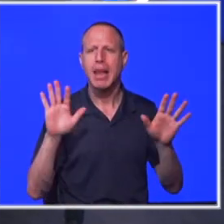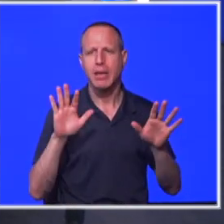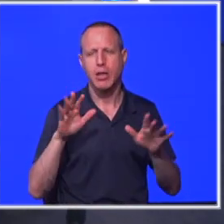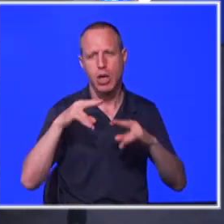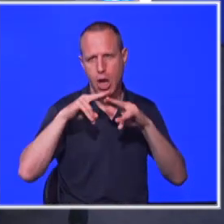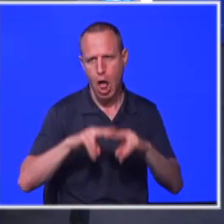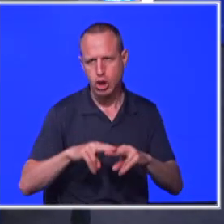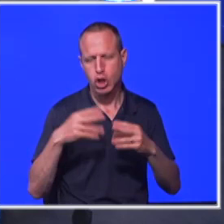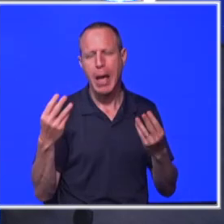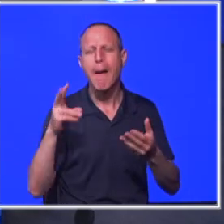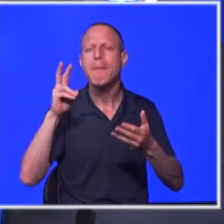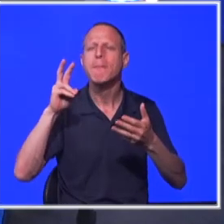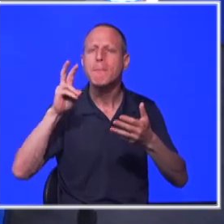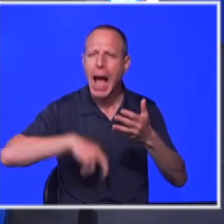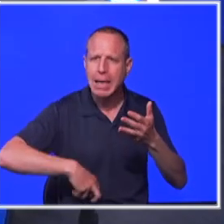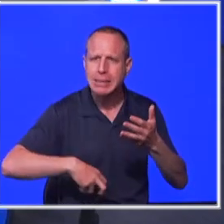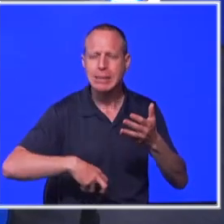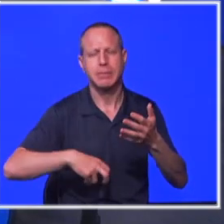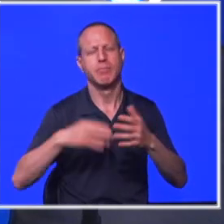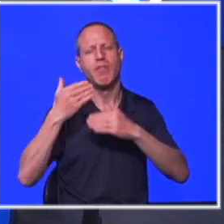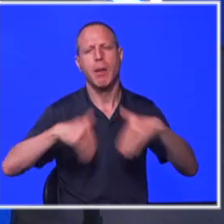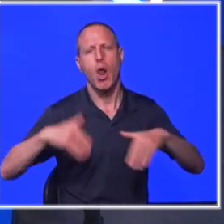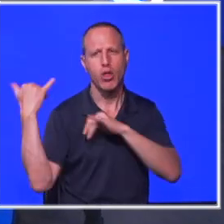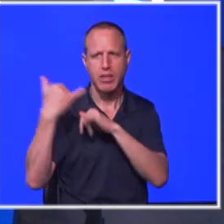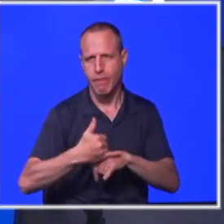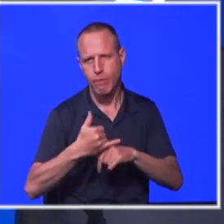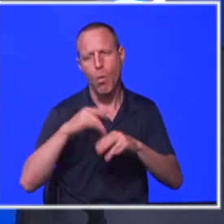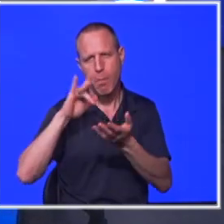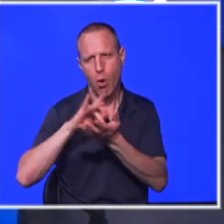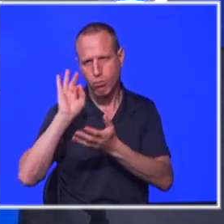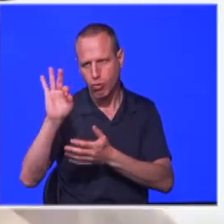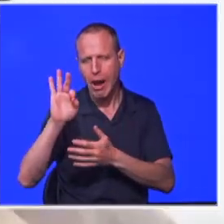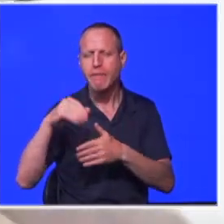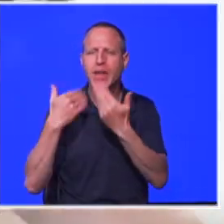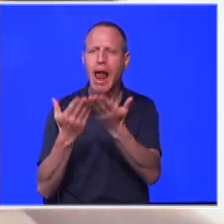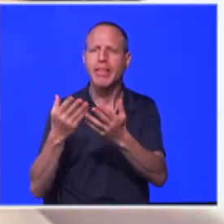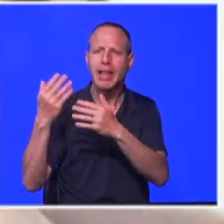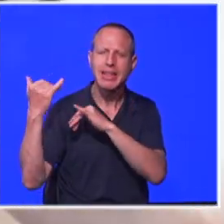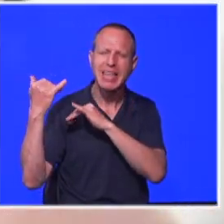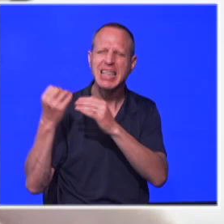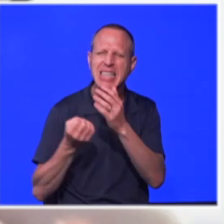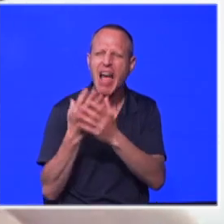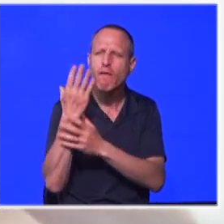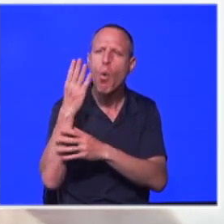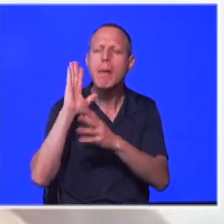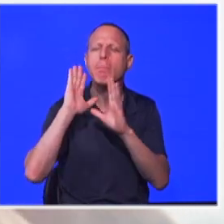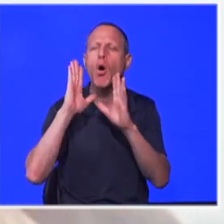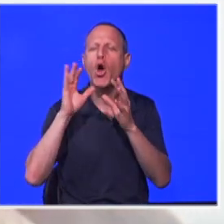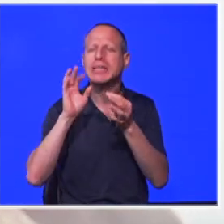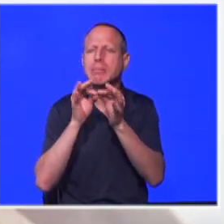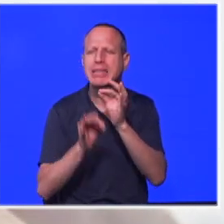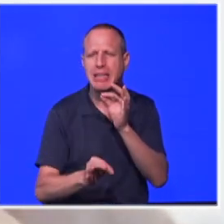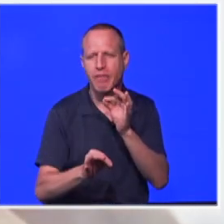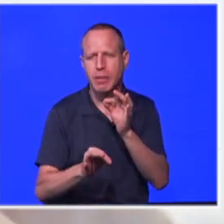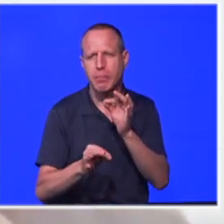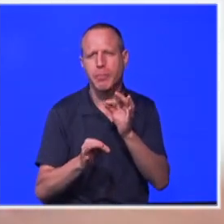את המכסים ואת הגבלות היבוא במקומם, ובעצם לתת ליבונים מאוד מאוד ספציפיים